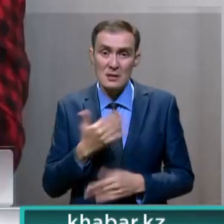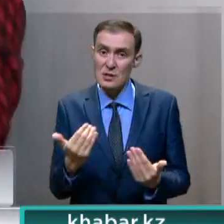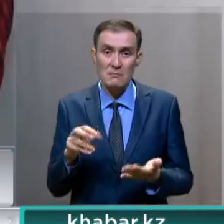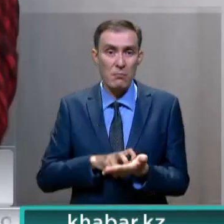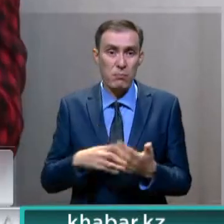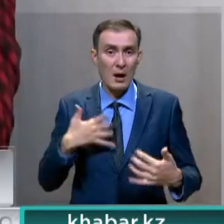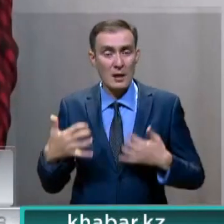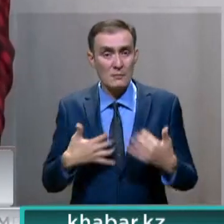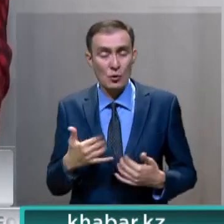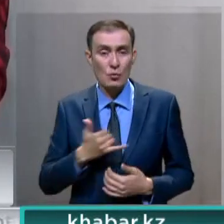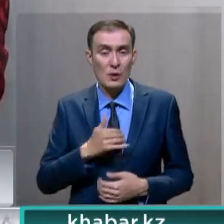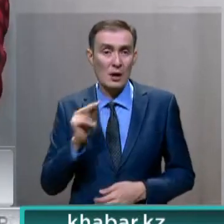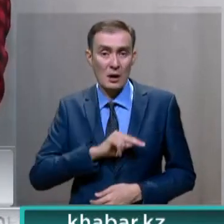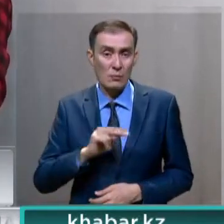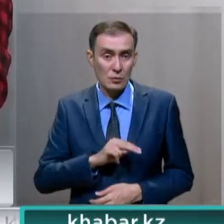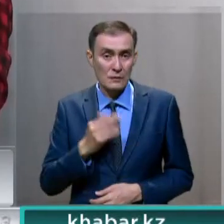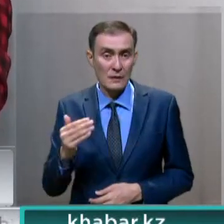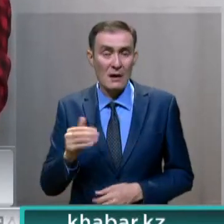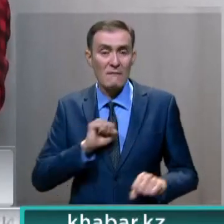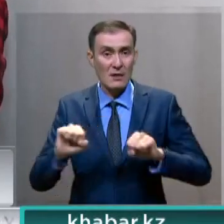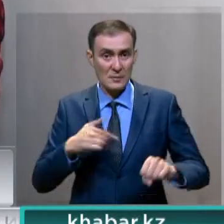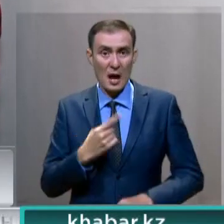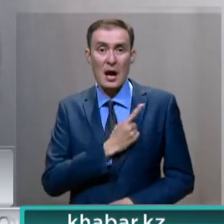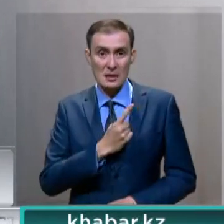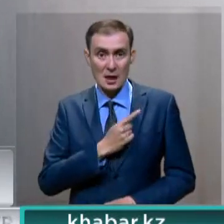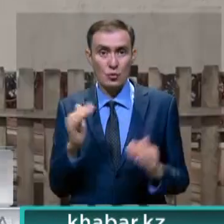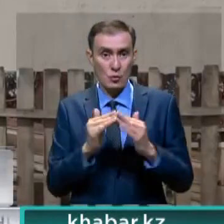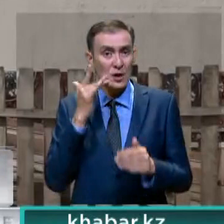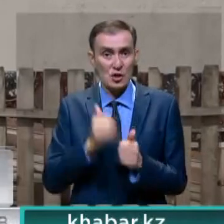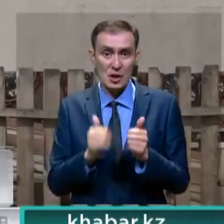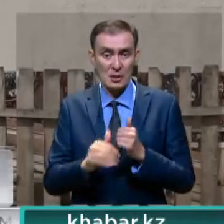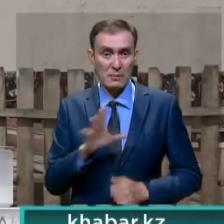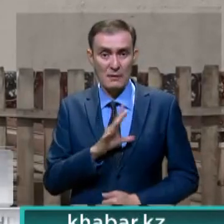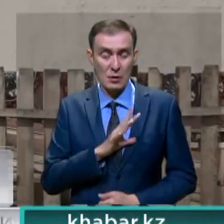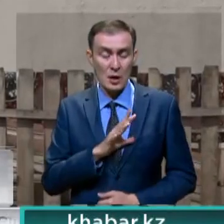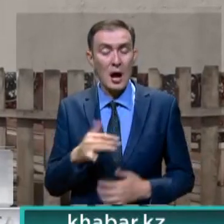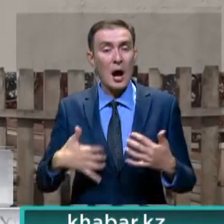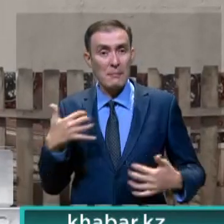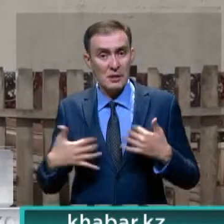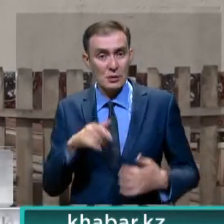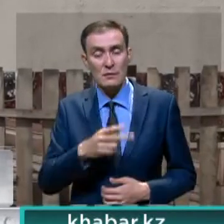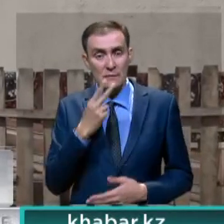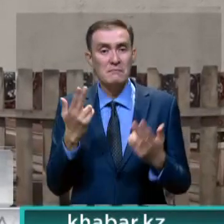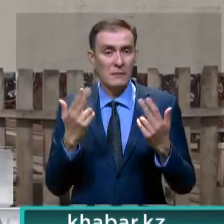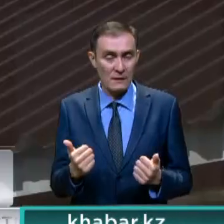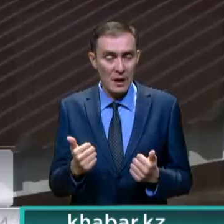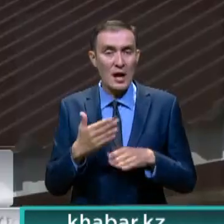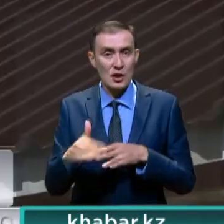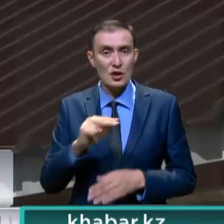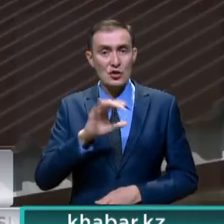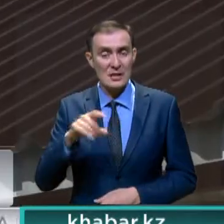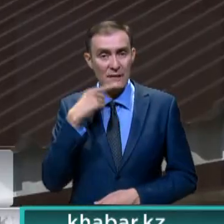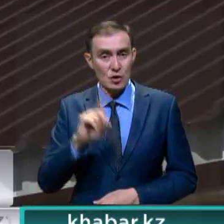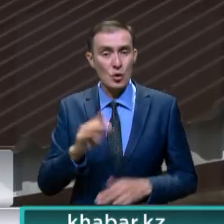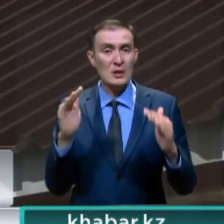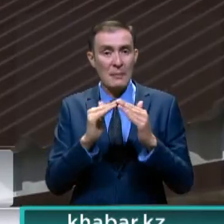боимся. Супруг у меня работает вахтовым методом. Я одна с детьми часто остаюсь. Опасения жителей подтвердили и в районном отделе по ЧС. Там отметили,